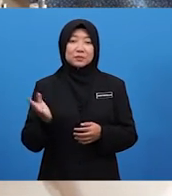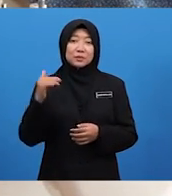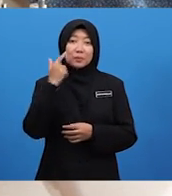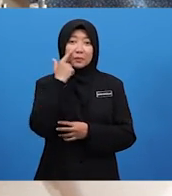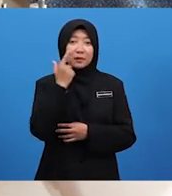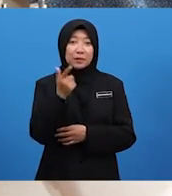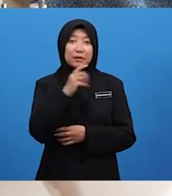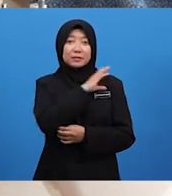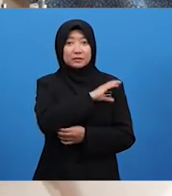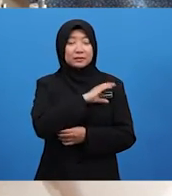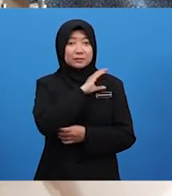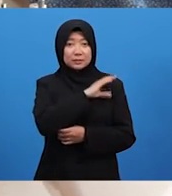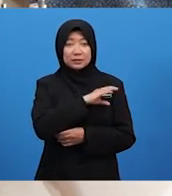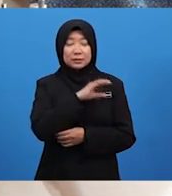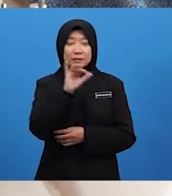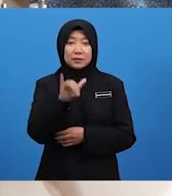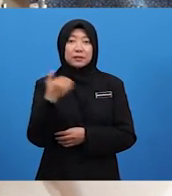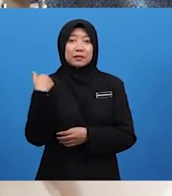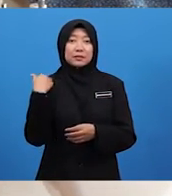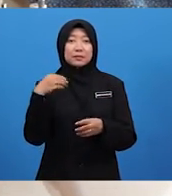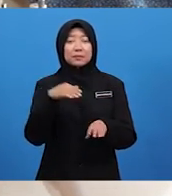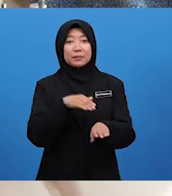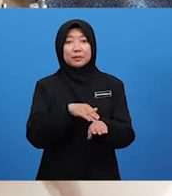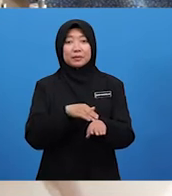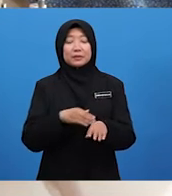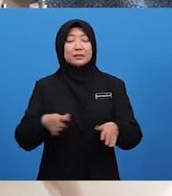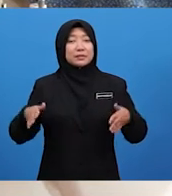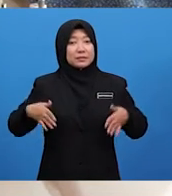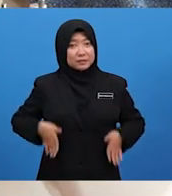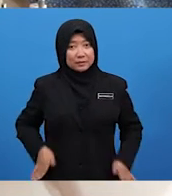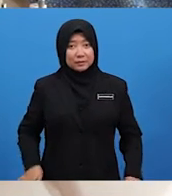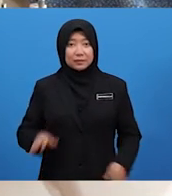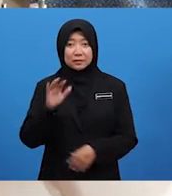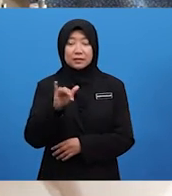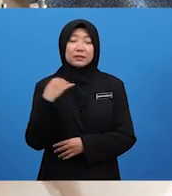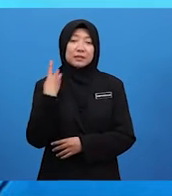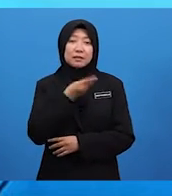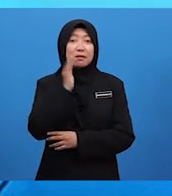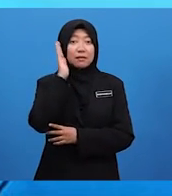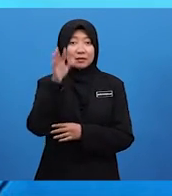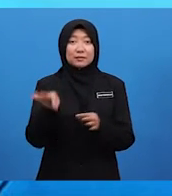lihat ciri-ciri yang terdapat pada selai skirt yang kita akan jahit.